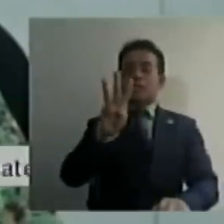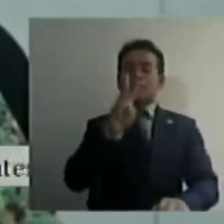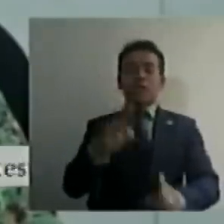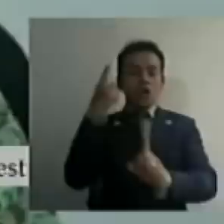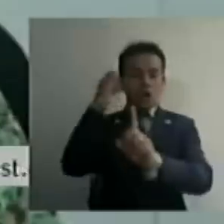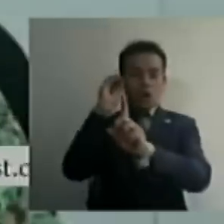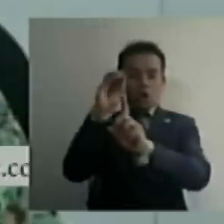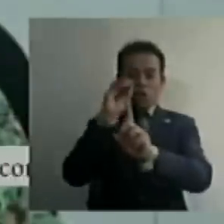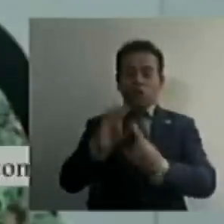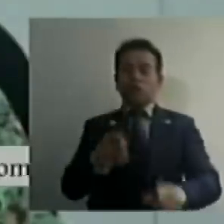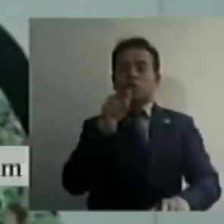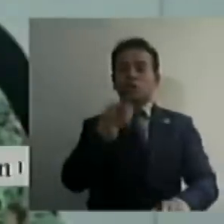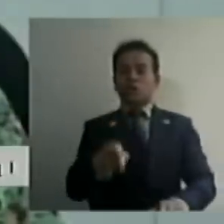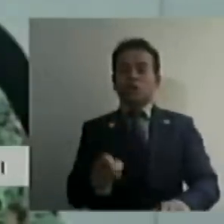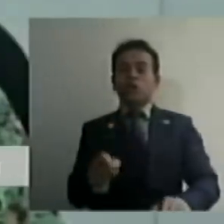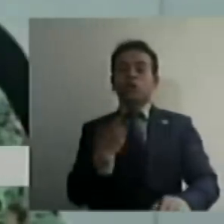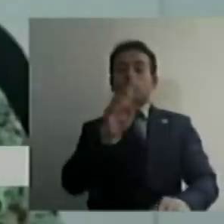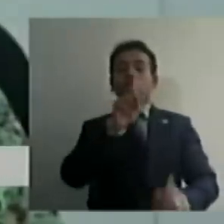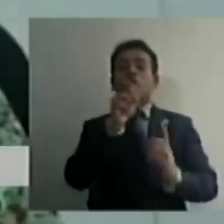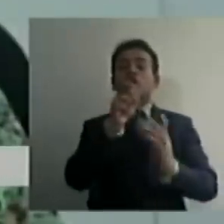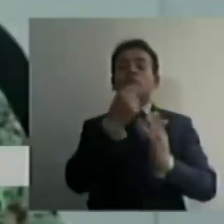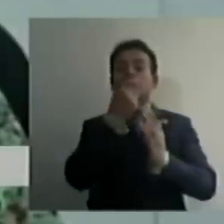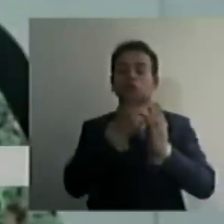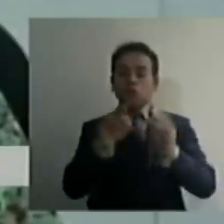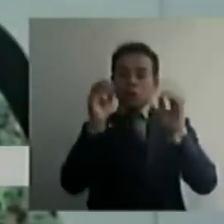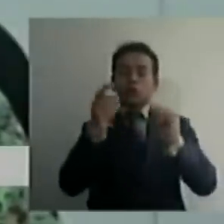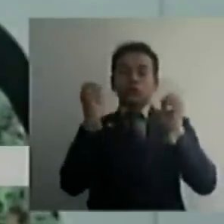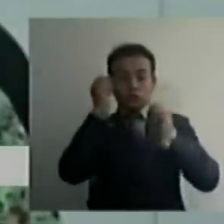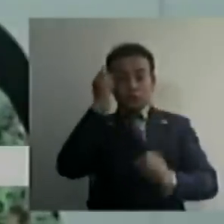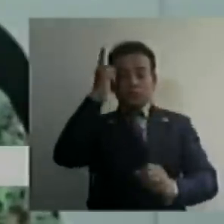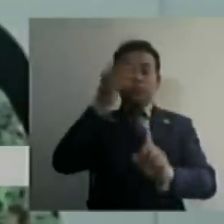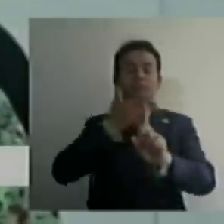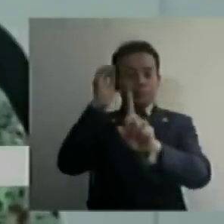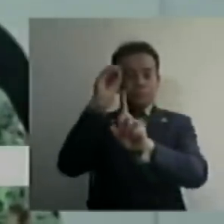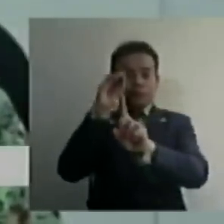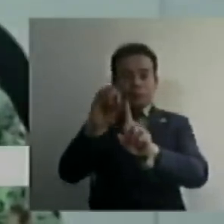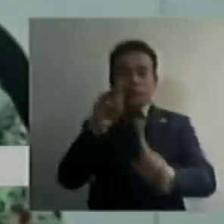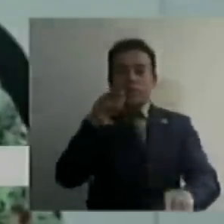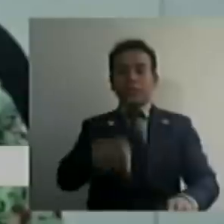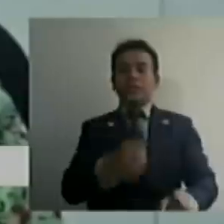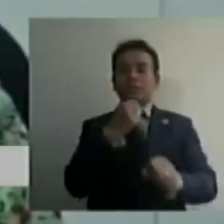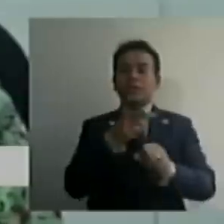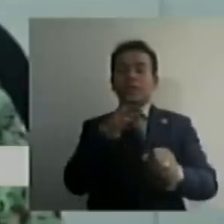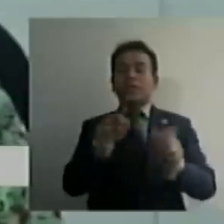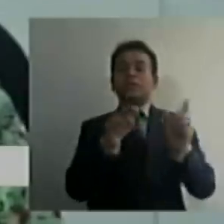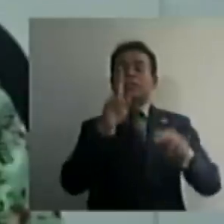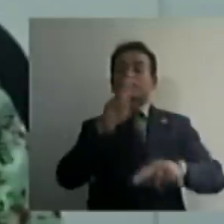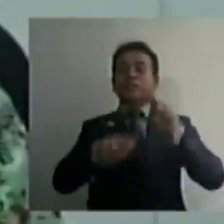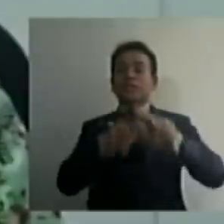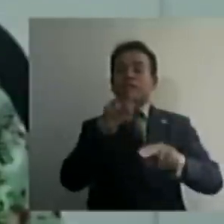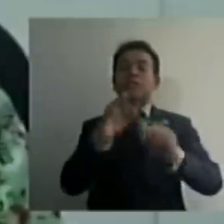প্রস্তুত করা হয়েছে এবং এই গাইডলাইন সমূহ পাওয়া যাবে স্বাস্থ্য অধিদপ্তরের ওয়েবসাইটে, যেটা